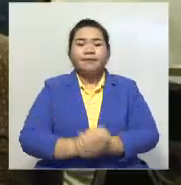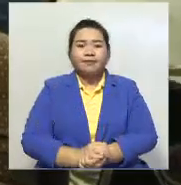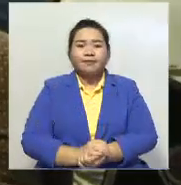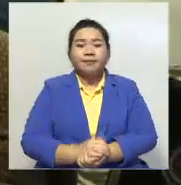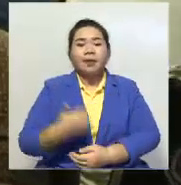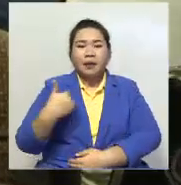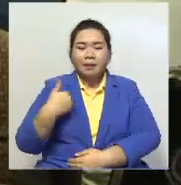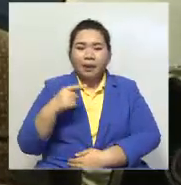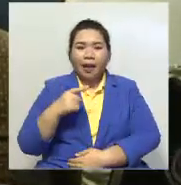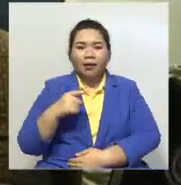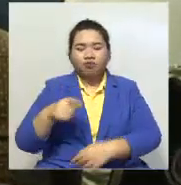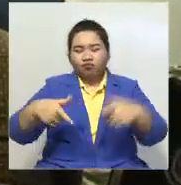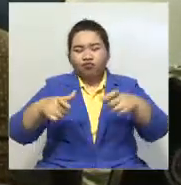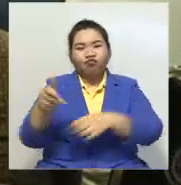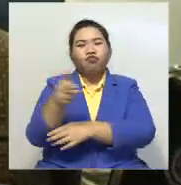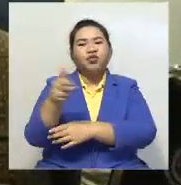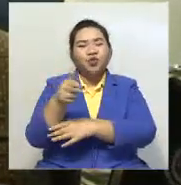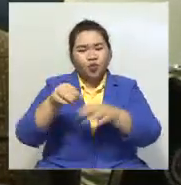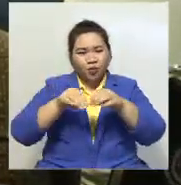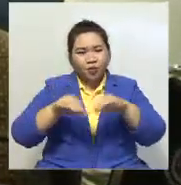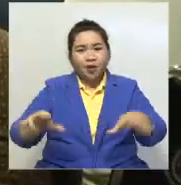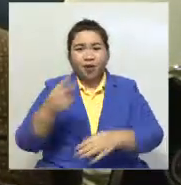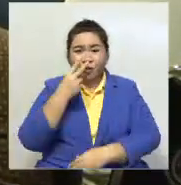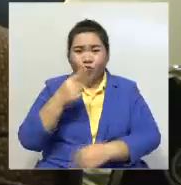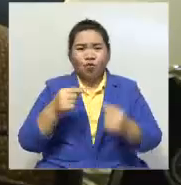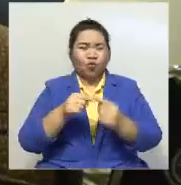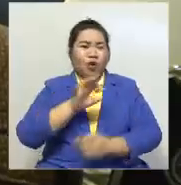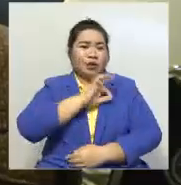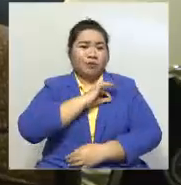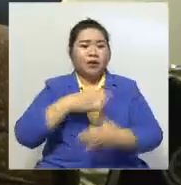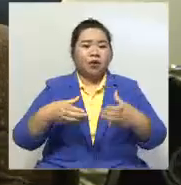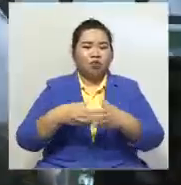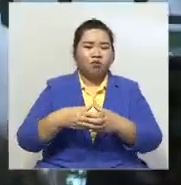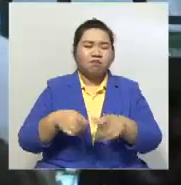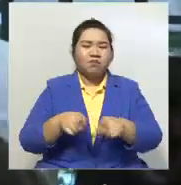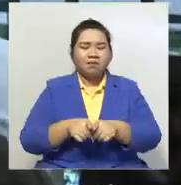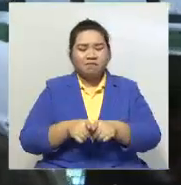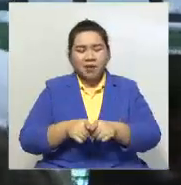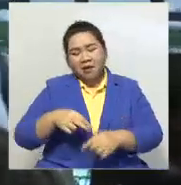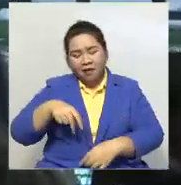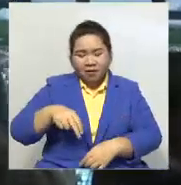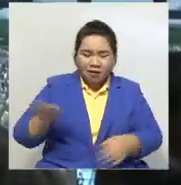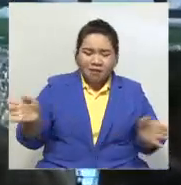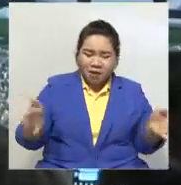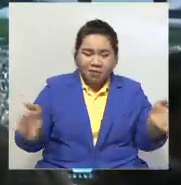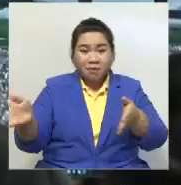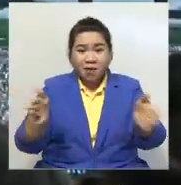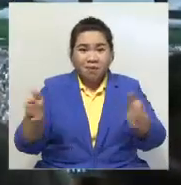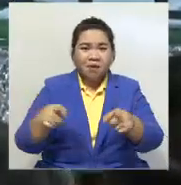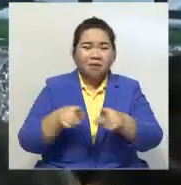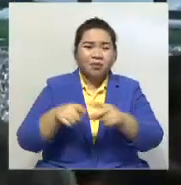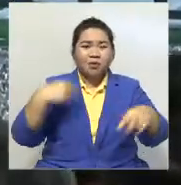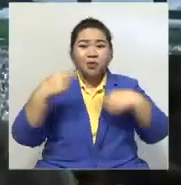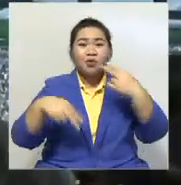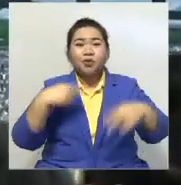แล้วก็ยังมีการเปิดวิดีโอค่ะเผยภาพตอนที่สมาชิกหมูป่ากำลังอำลาทีมแพทย์และพยาบาลนะที่ดูแลพวกเขา